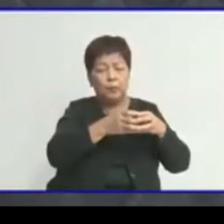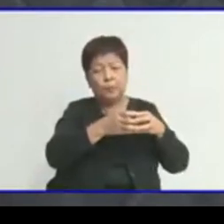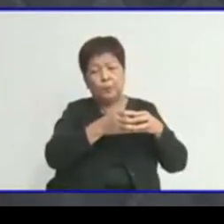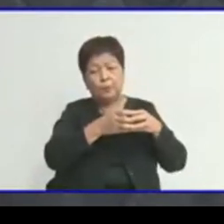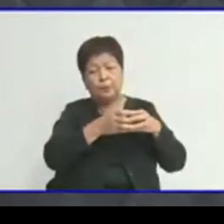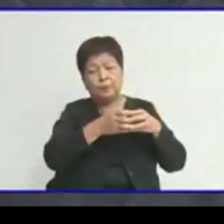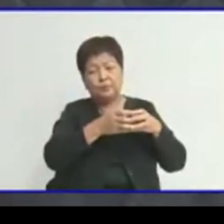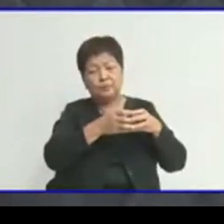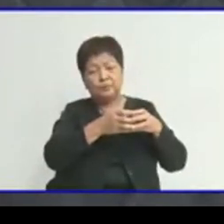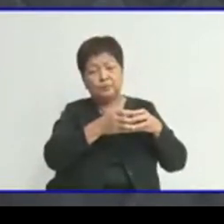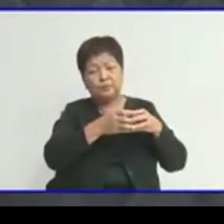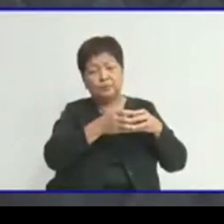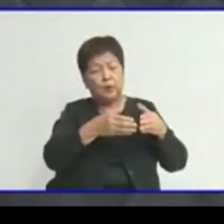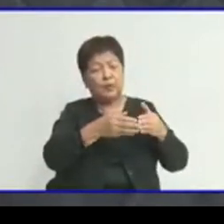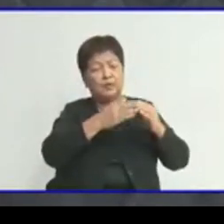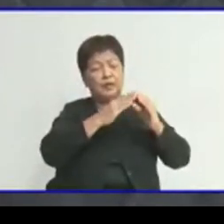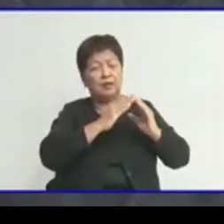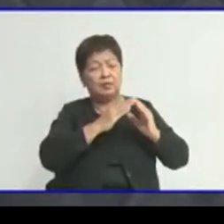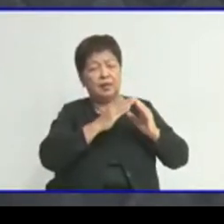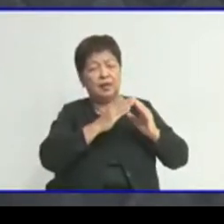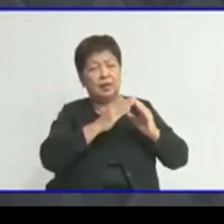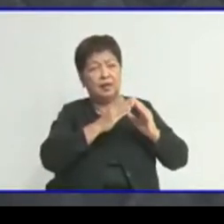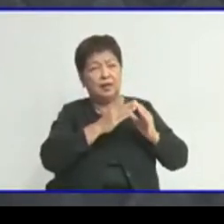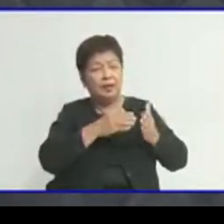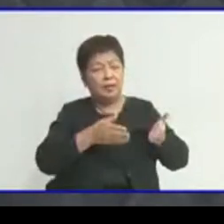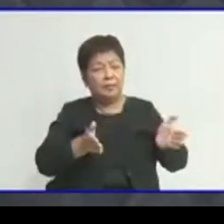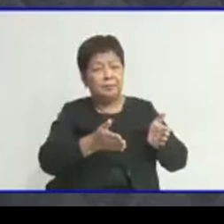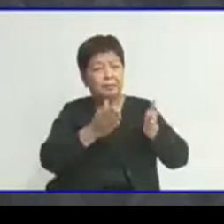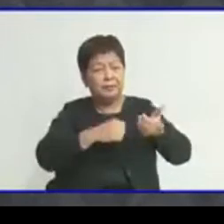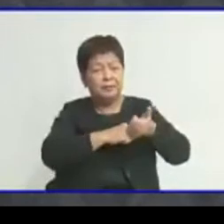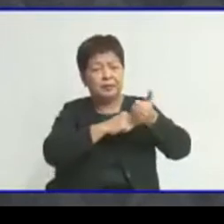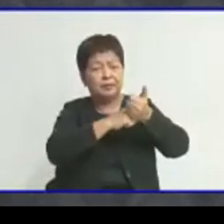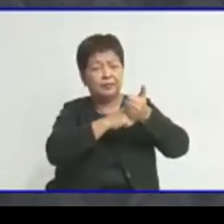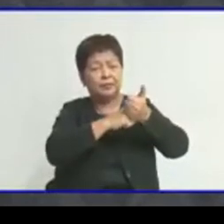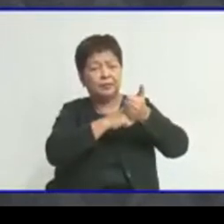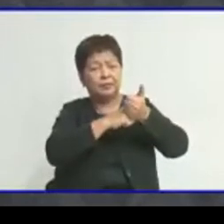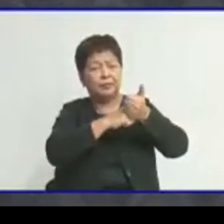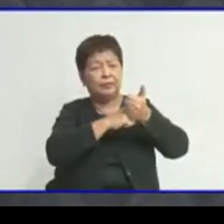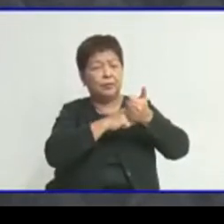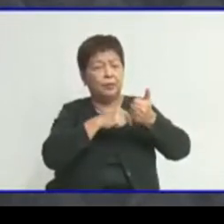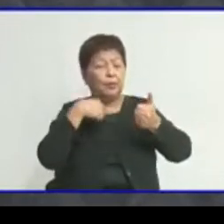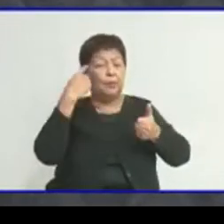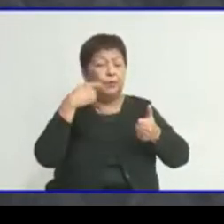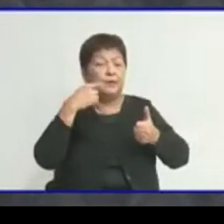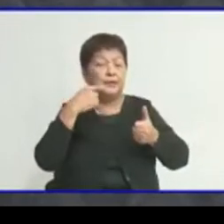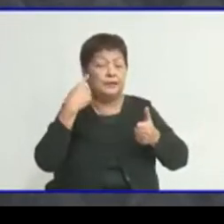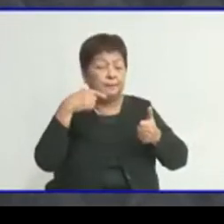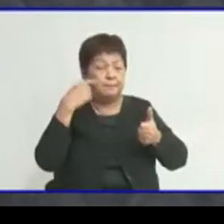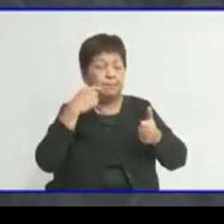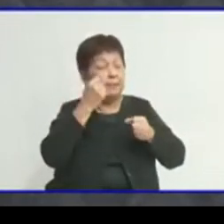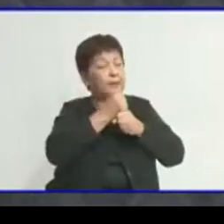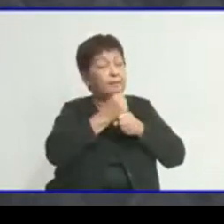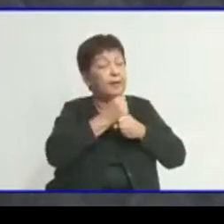ที่ก่อตั้งขึ้นเพื่อสนับสนุนผู้ลี้ภัยที่อยู่นะคะได้ใช้ ศักยภาพของตัวเองเนี่ยในการทำง